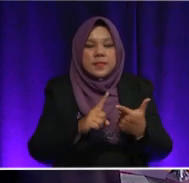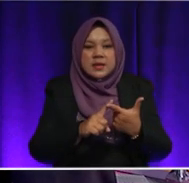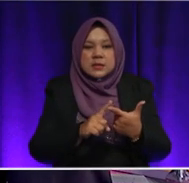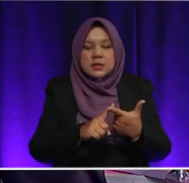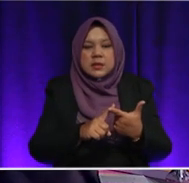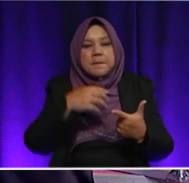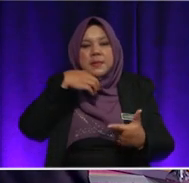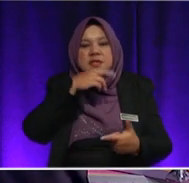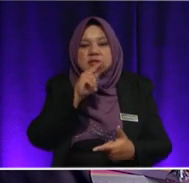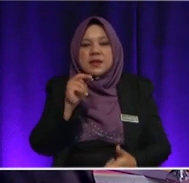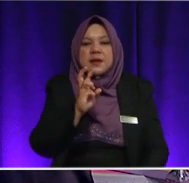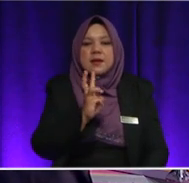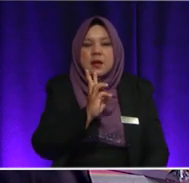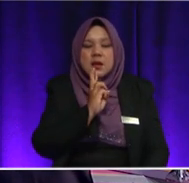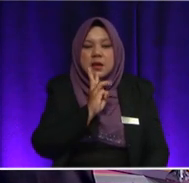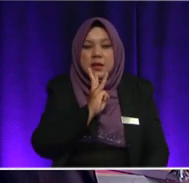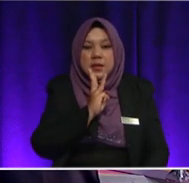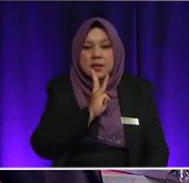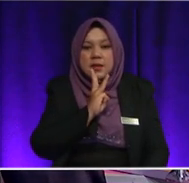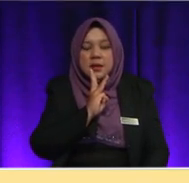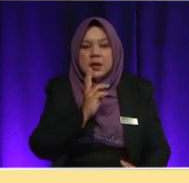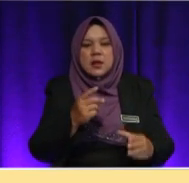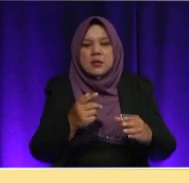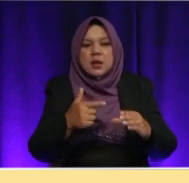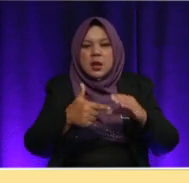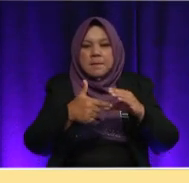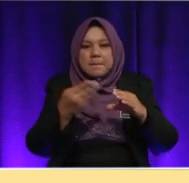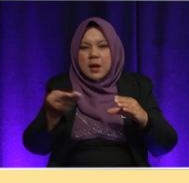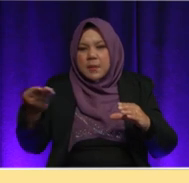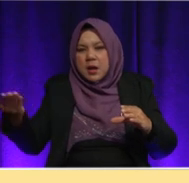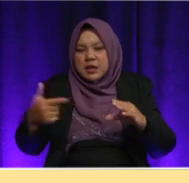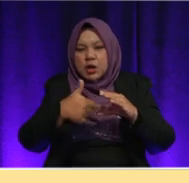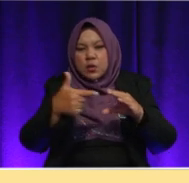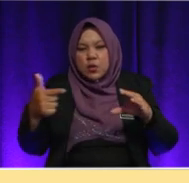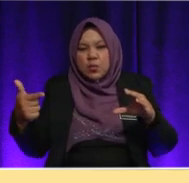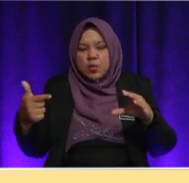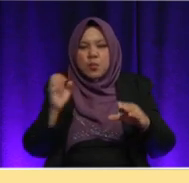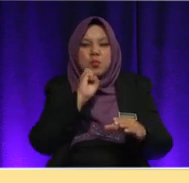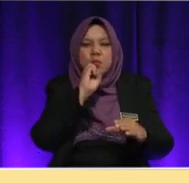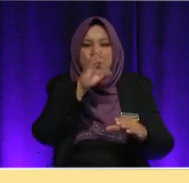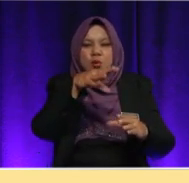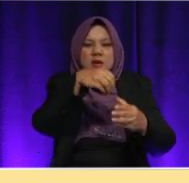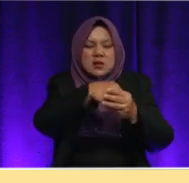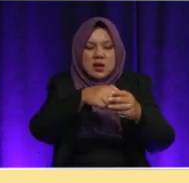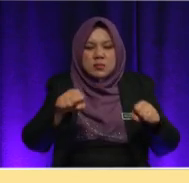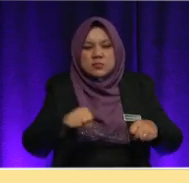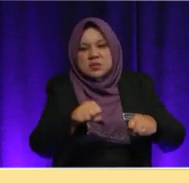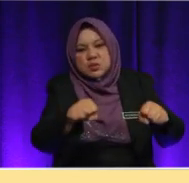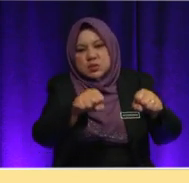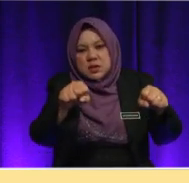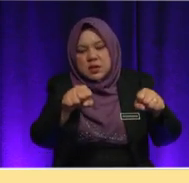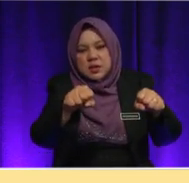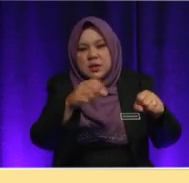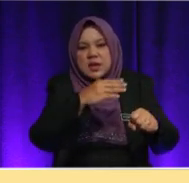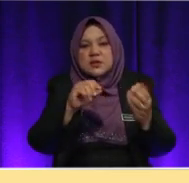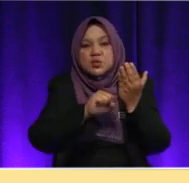Bagaimana pencemaran air berlaku batoksi dari Lombok dan Sisi buangan mencemarkan sungai serta sumber air bawah